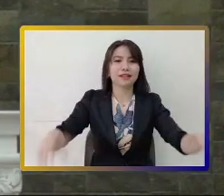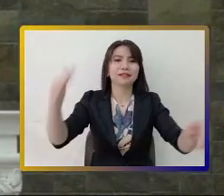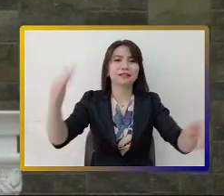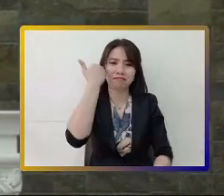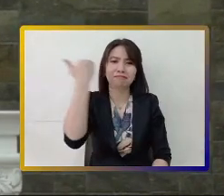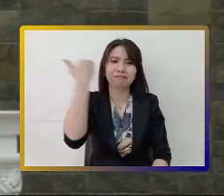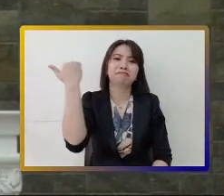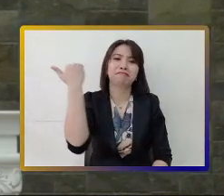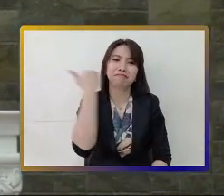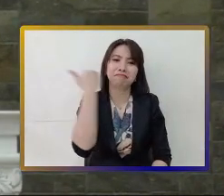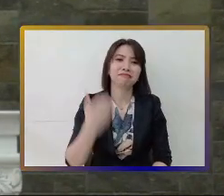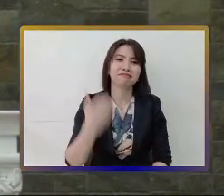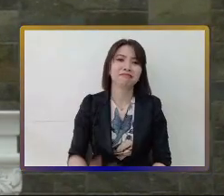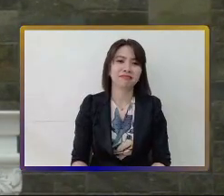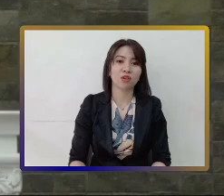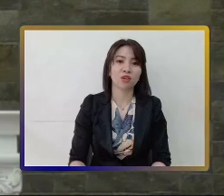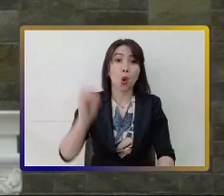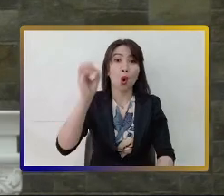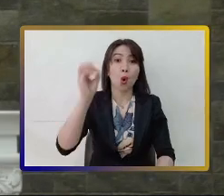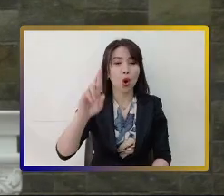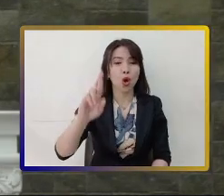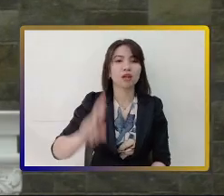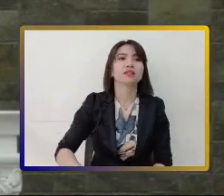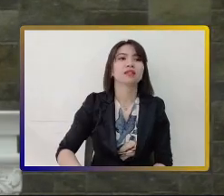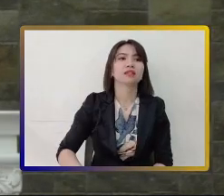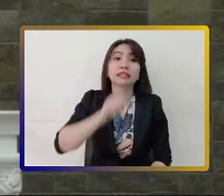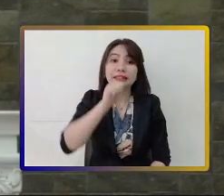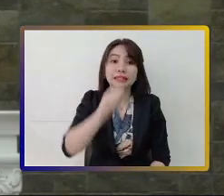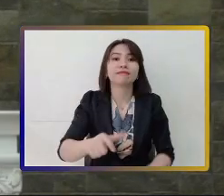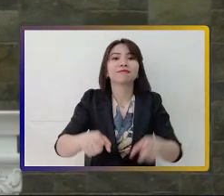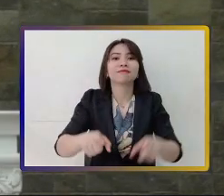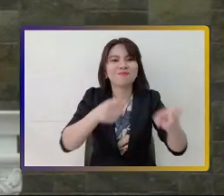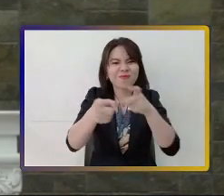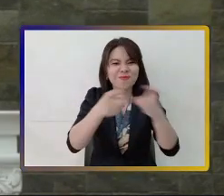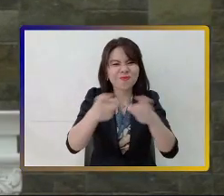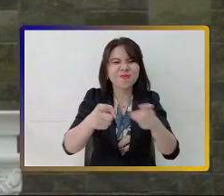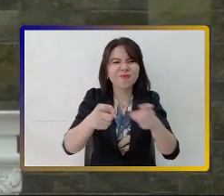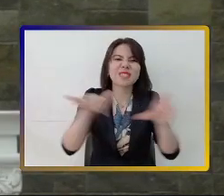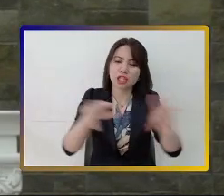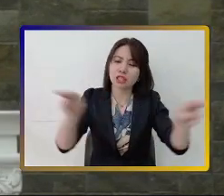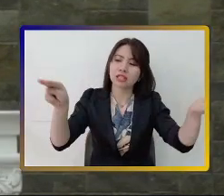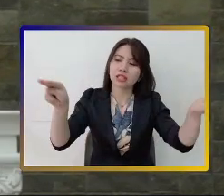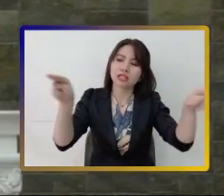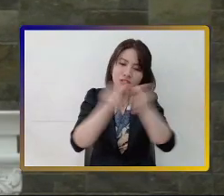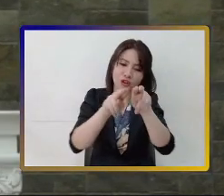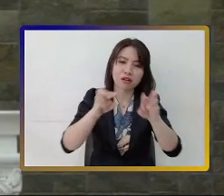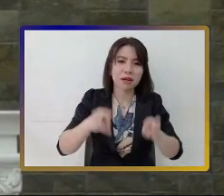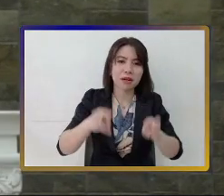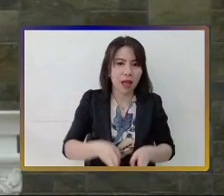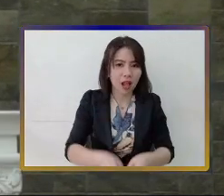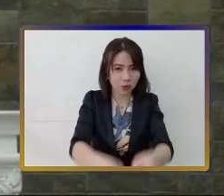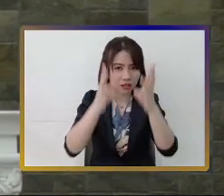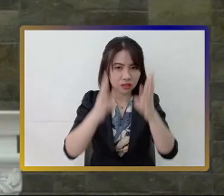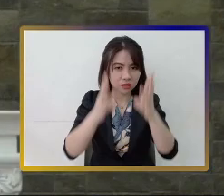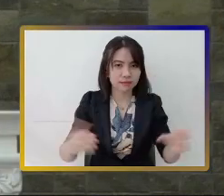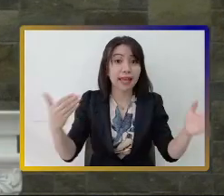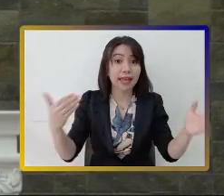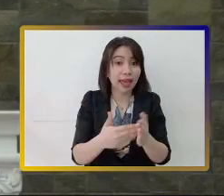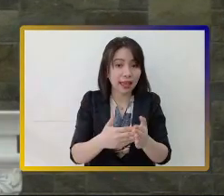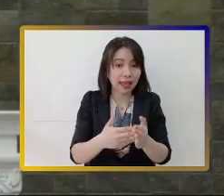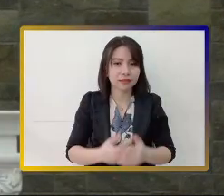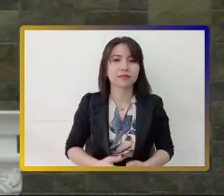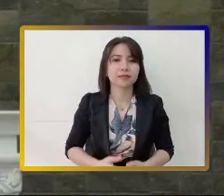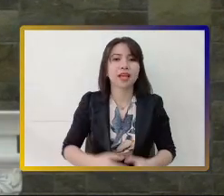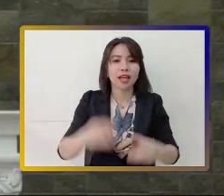Deformity. I'm talking about deformity. Ulitin ko po. Spiritual infirmity led